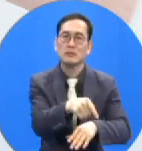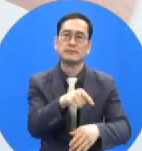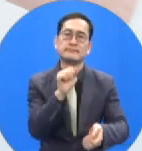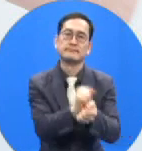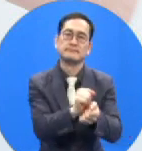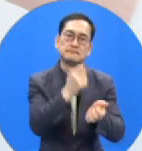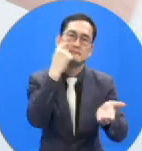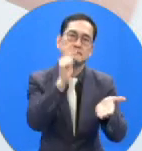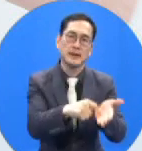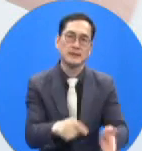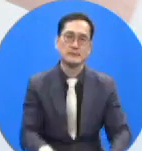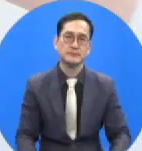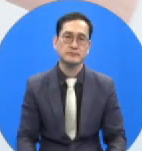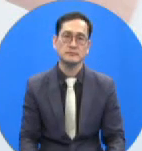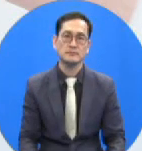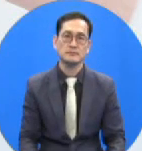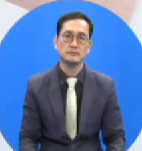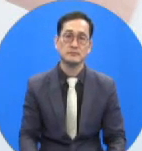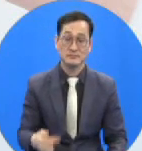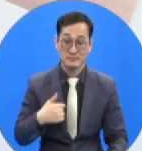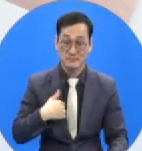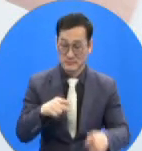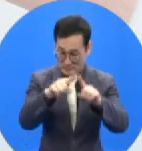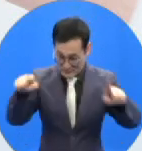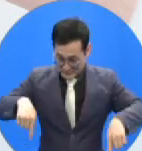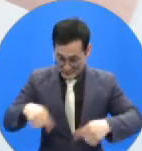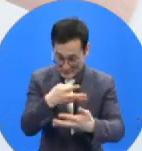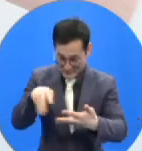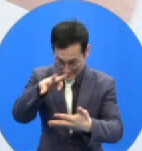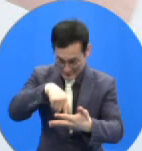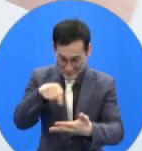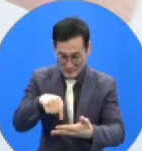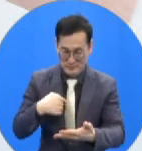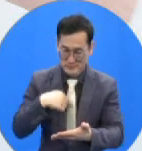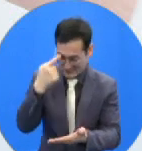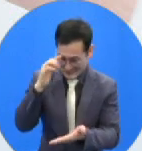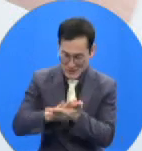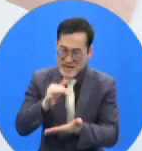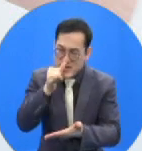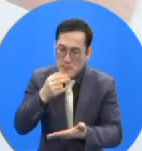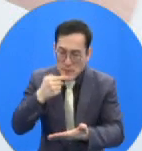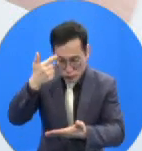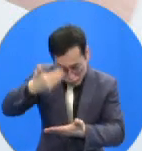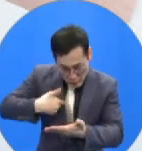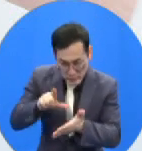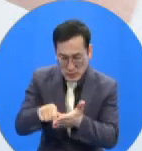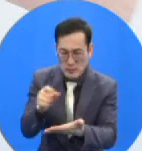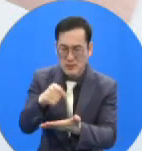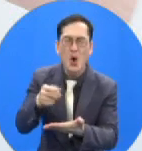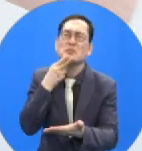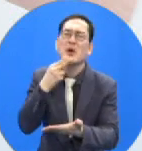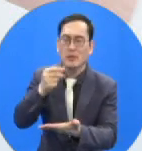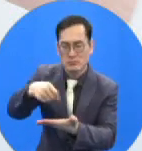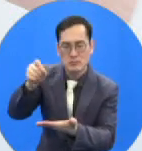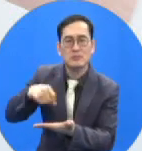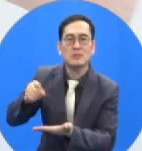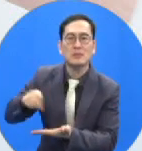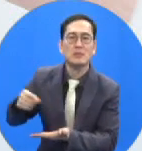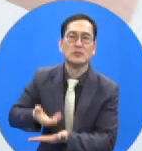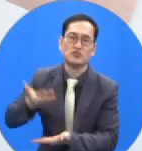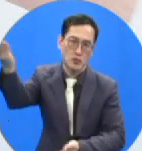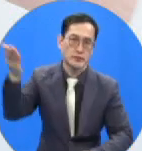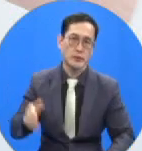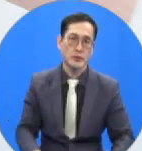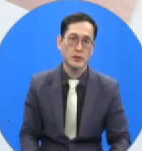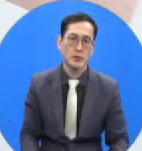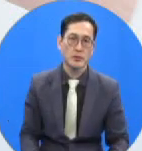당시 발열 및 호흡기 증상 없다로 표시를 했습니다. 보건당국은 이 A씨의 행동 때문에 같이 비행기 탄 사람들